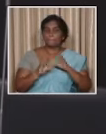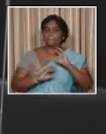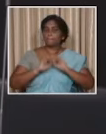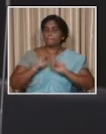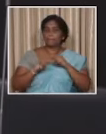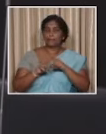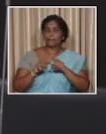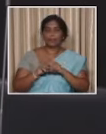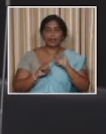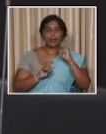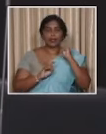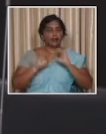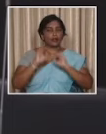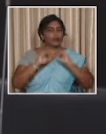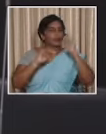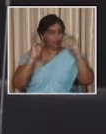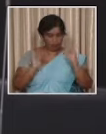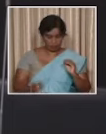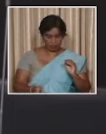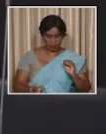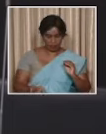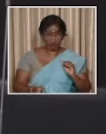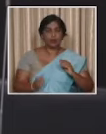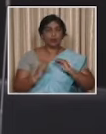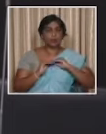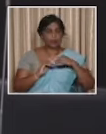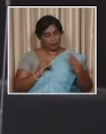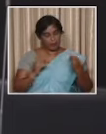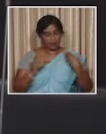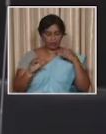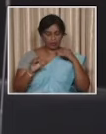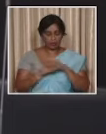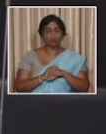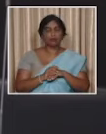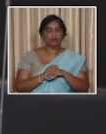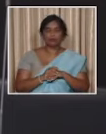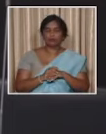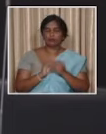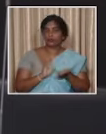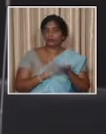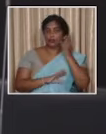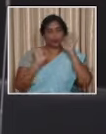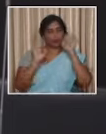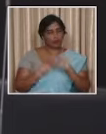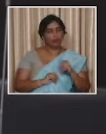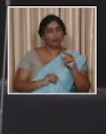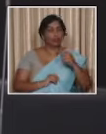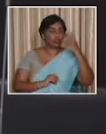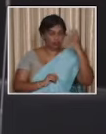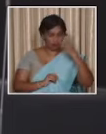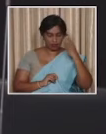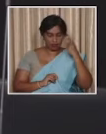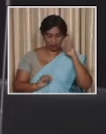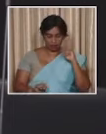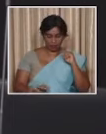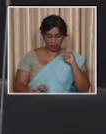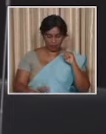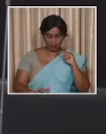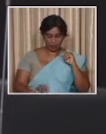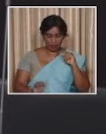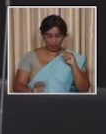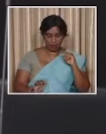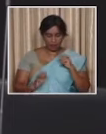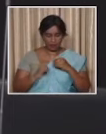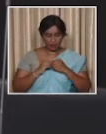ප්‍රතිශතයක් ලෙස 60%ට අඩු විය යුතුයි. ඊට පස්සේ කවුරු ආවත් ඒක නොඉක්ම විය යුතුයි. තුන්වෙනි කරුණ රජයේ